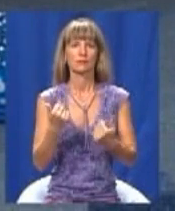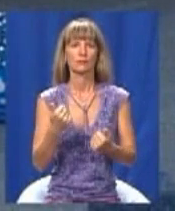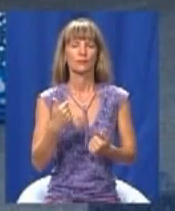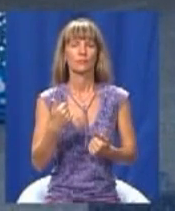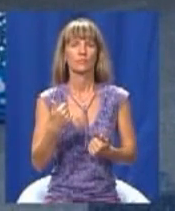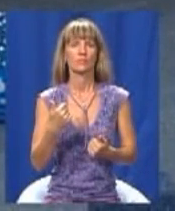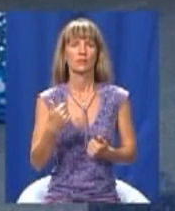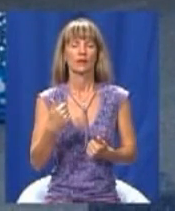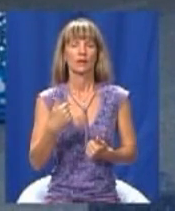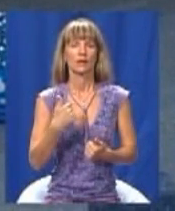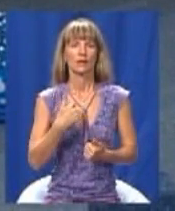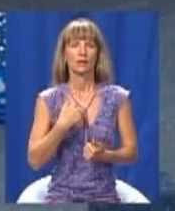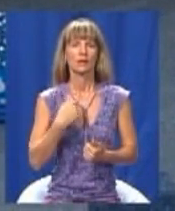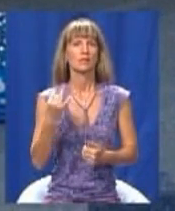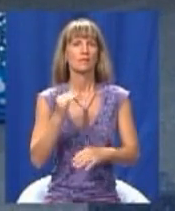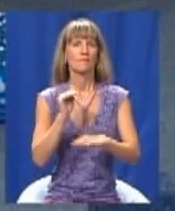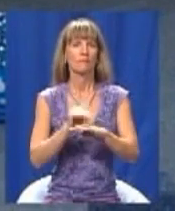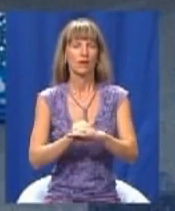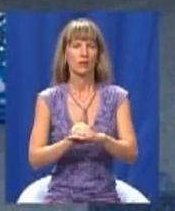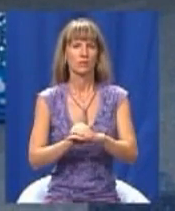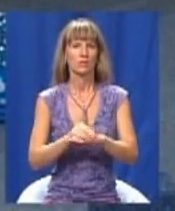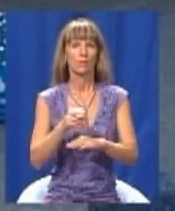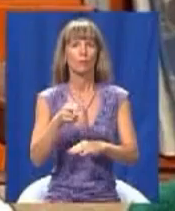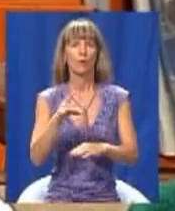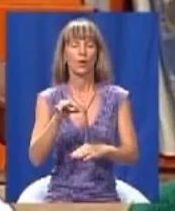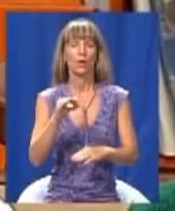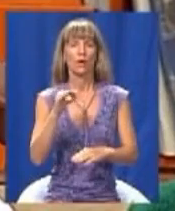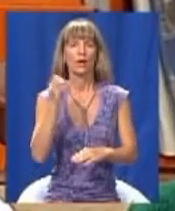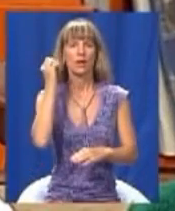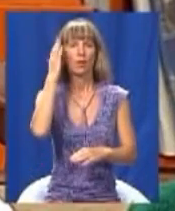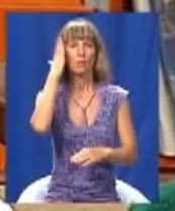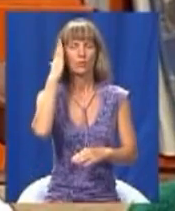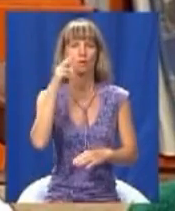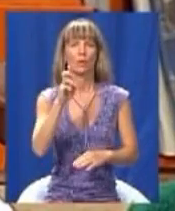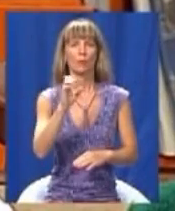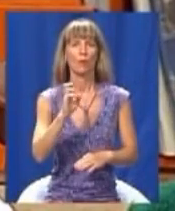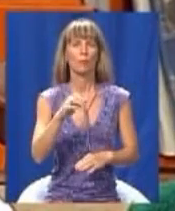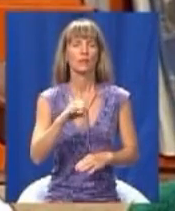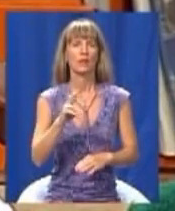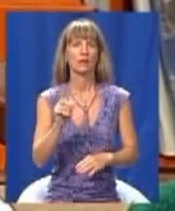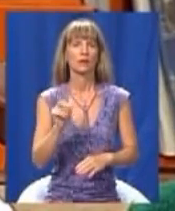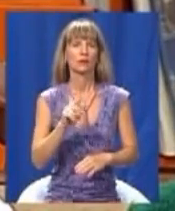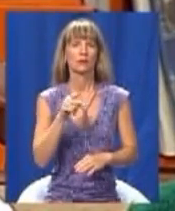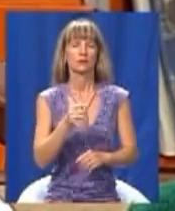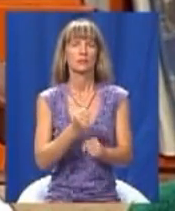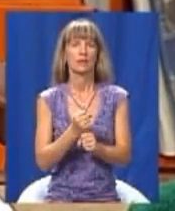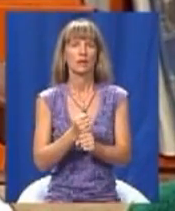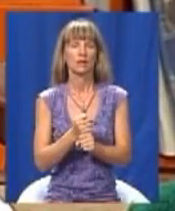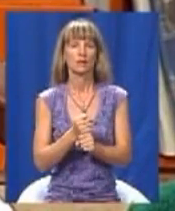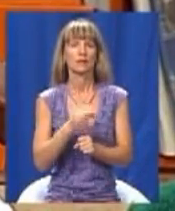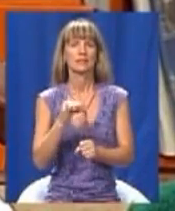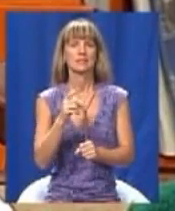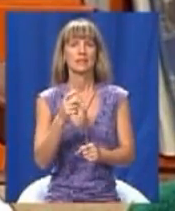Японський бобтейл. Самий інтересний факт про японського бобтейла – це те, що бренд Hello Kitty створений іменно із-за цієї